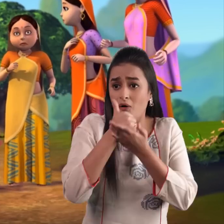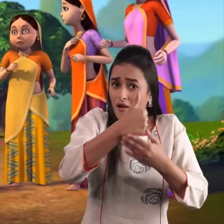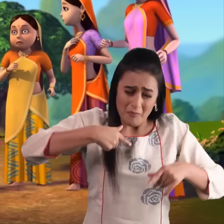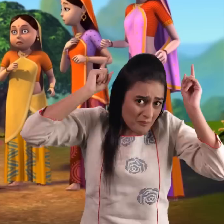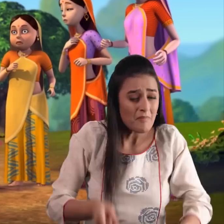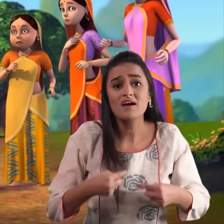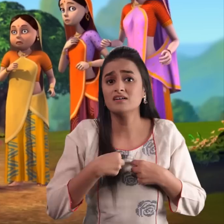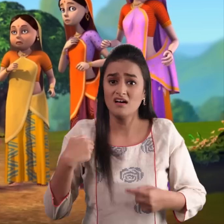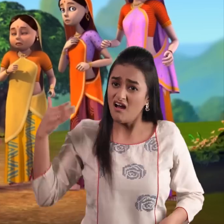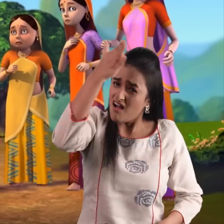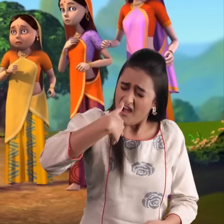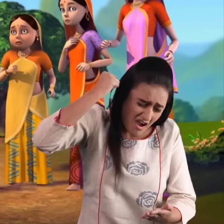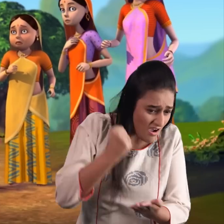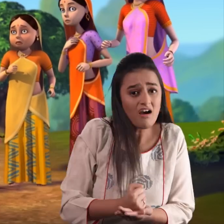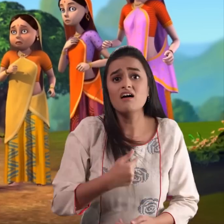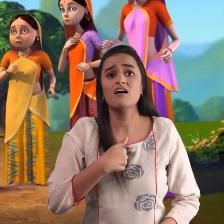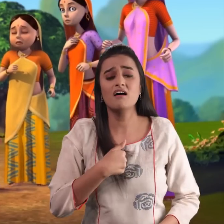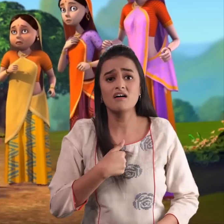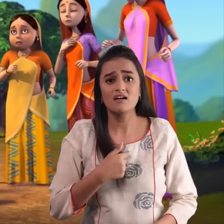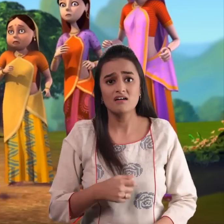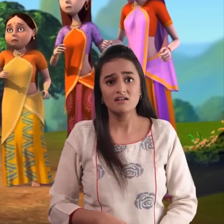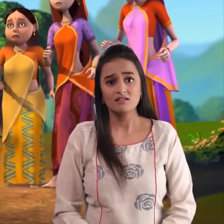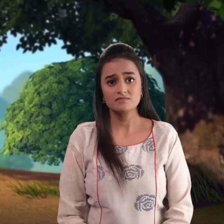मेरी सहायता की आवश्यकता है। मुझे जाना ही होगा।